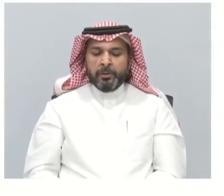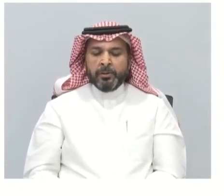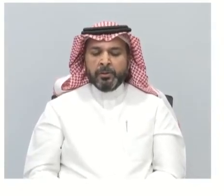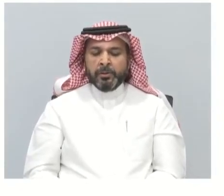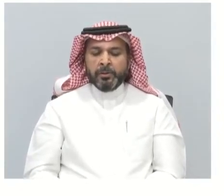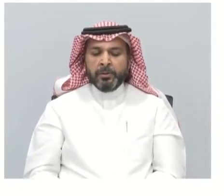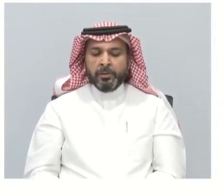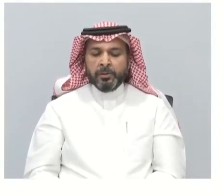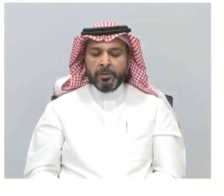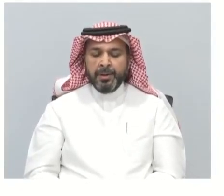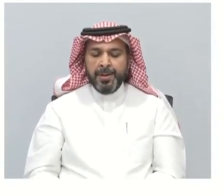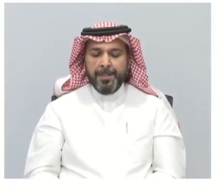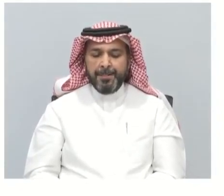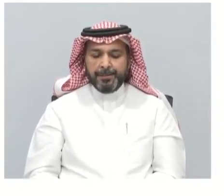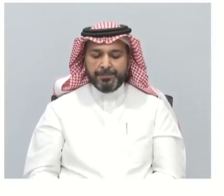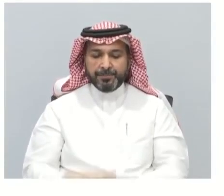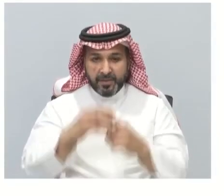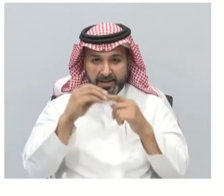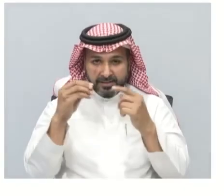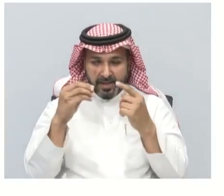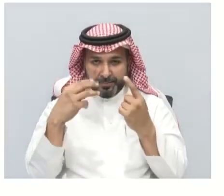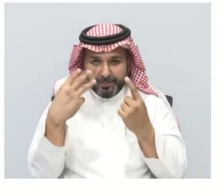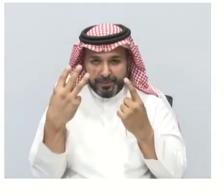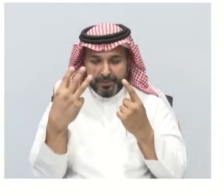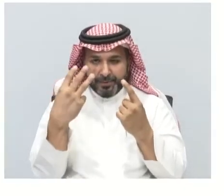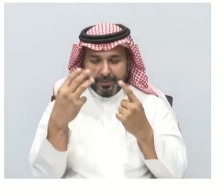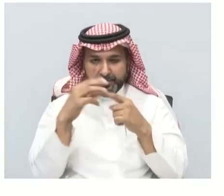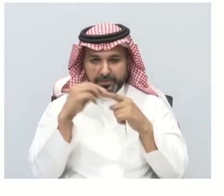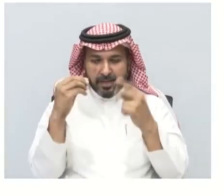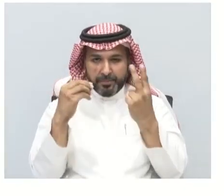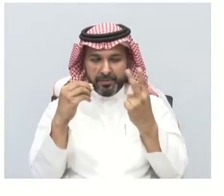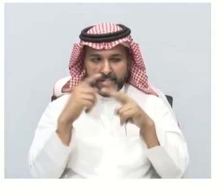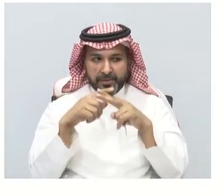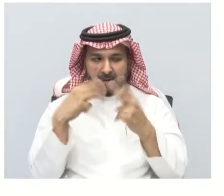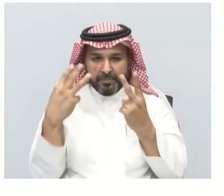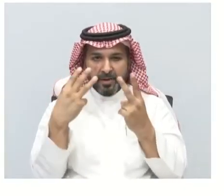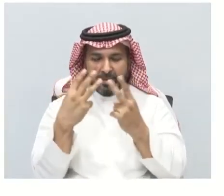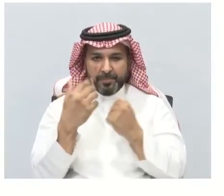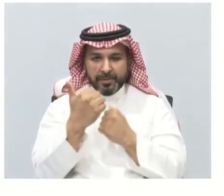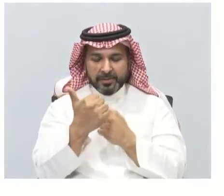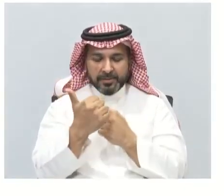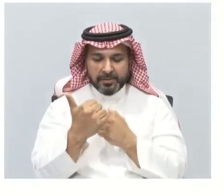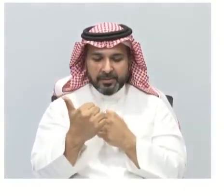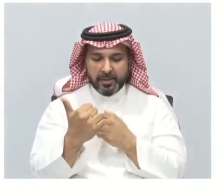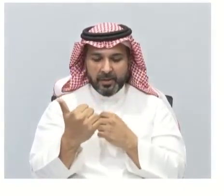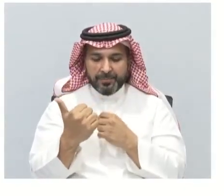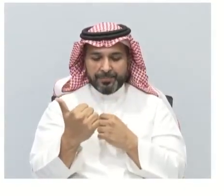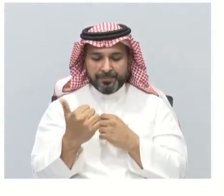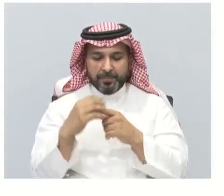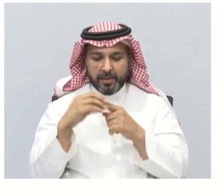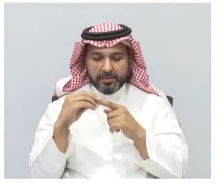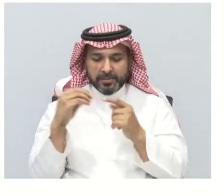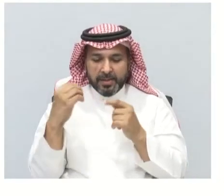سالب س ئ 9 وبالتالي هنا واي وا يساوي 3 اذا قيمه وا هنا كم